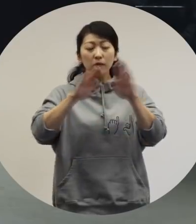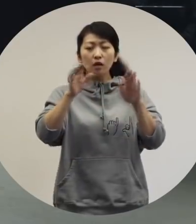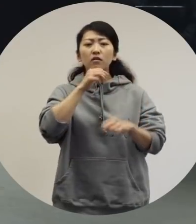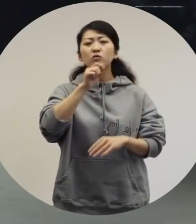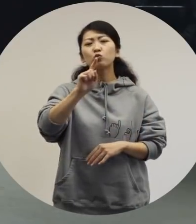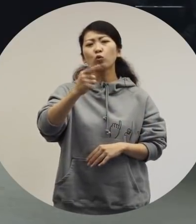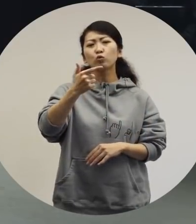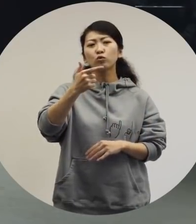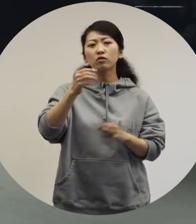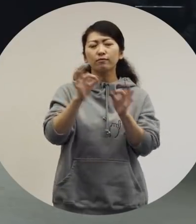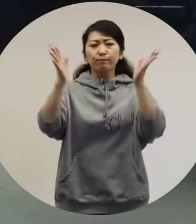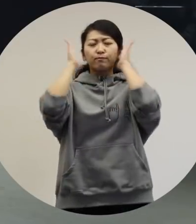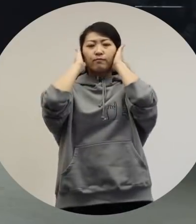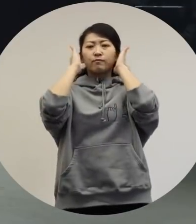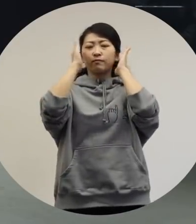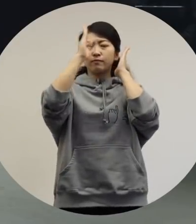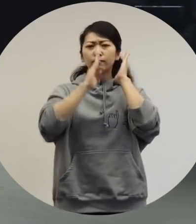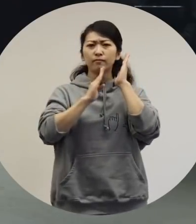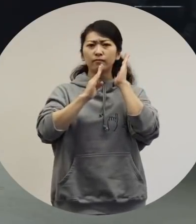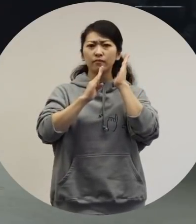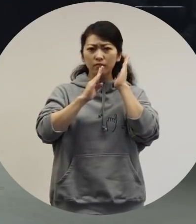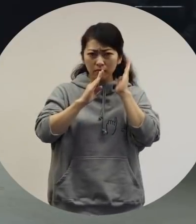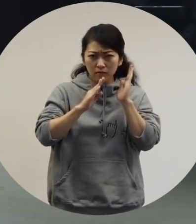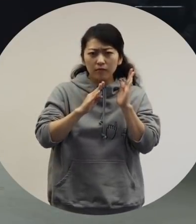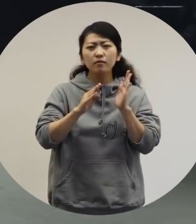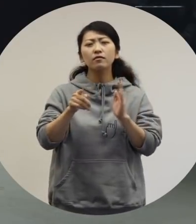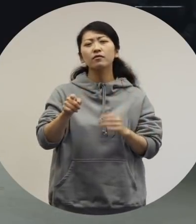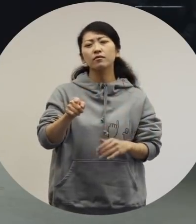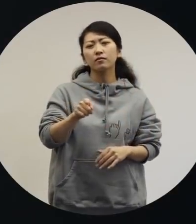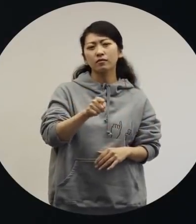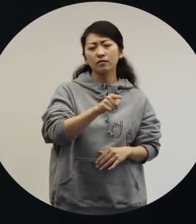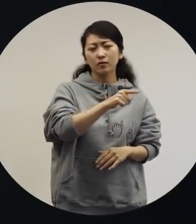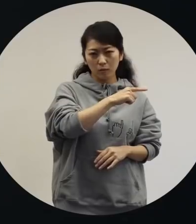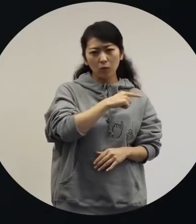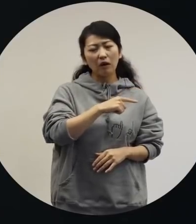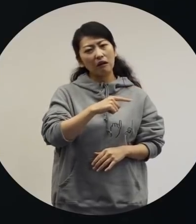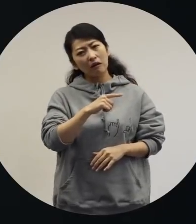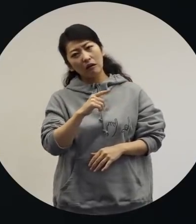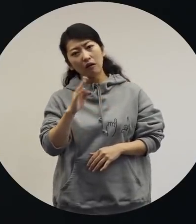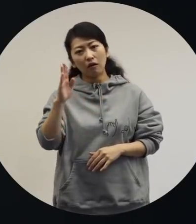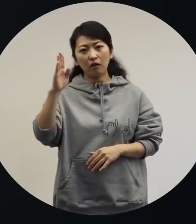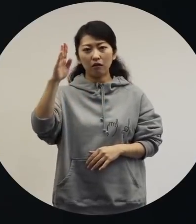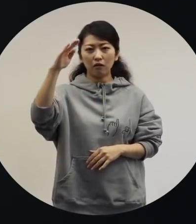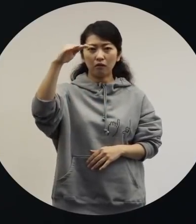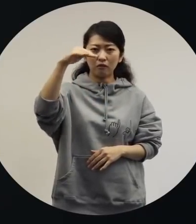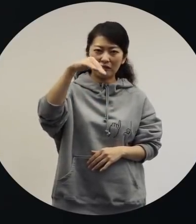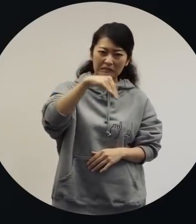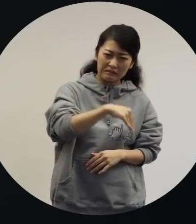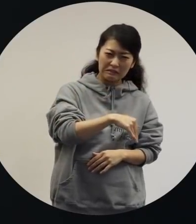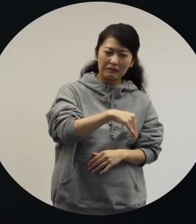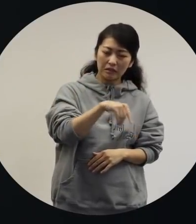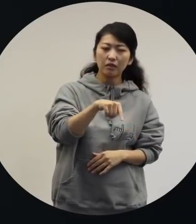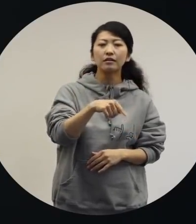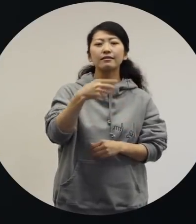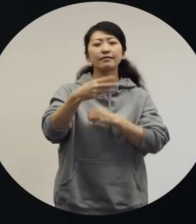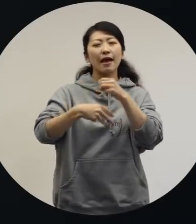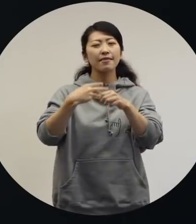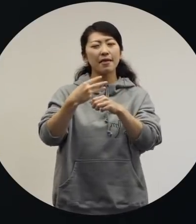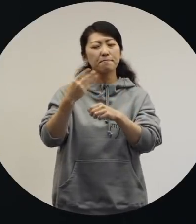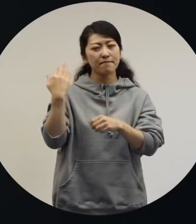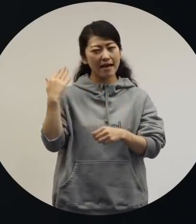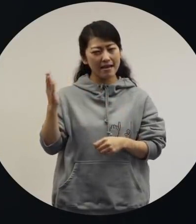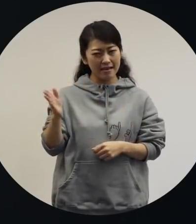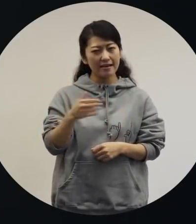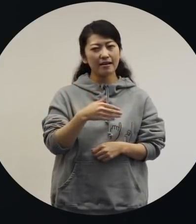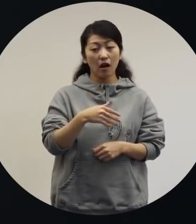りは16歳の時の突発性難聴からなんですけど、はい、ものすごく悪化したのは